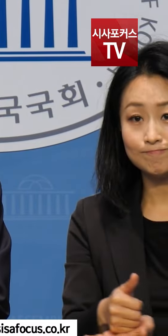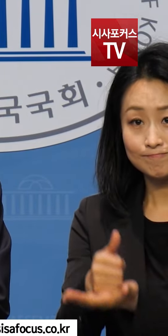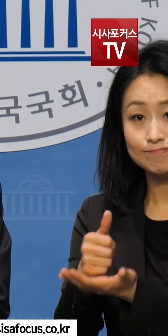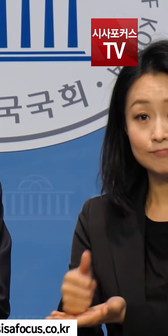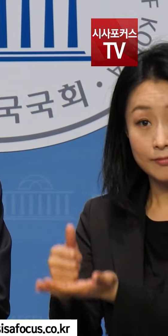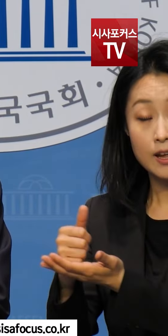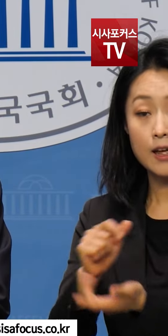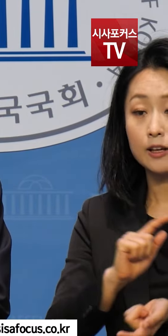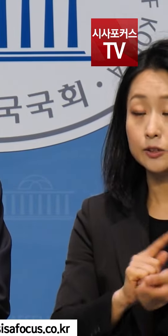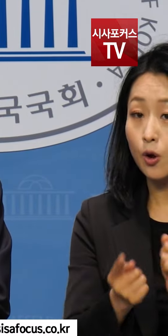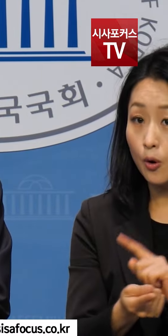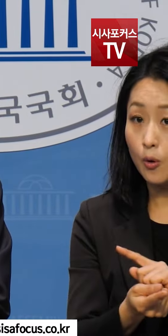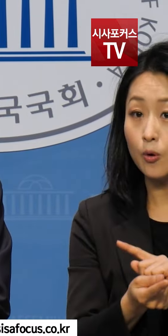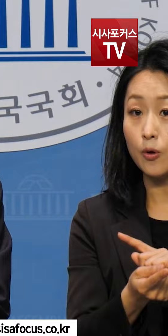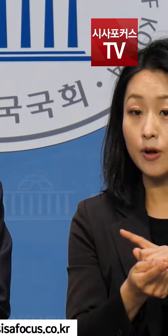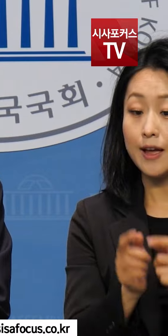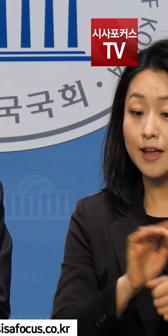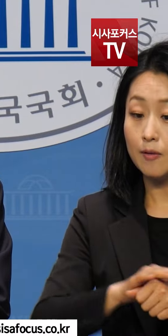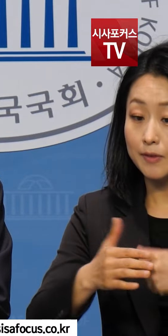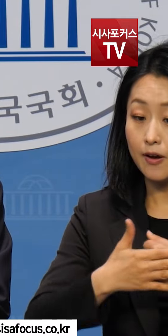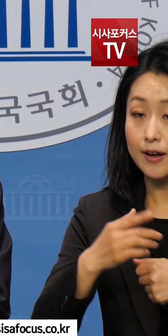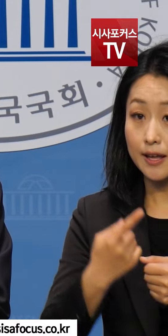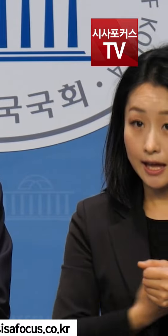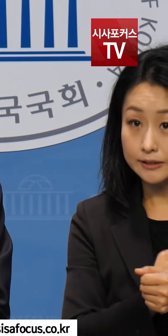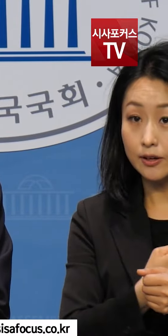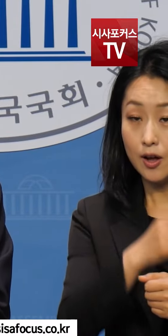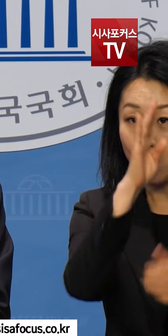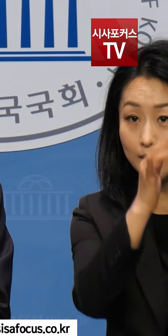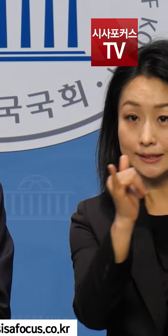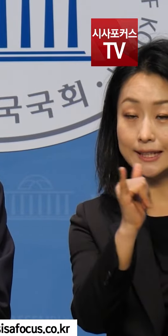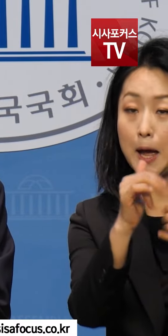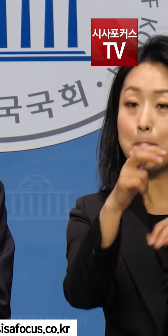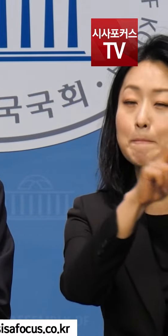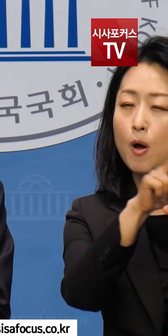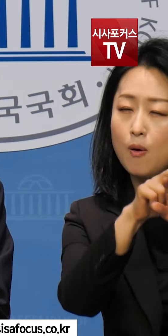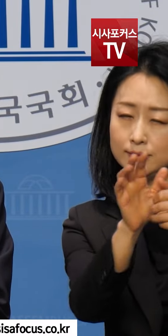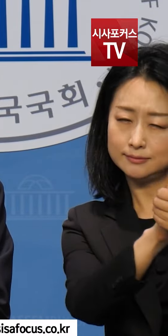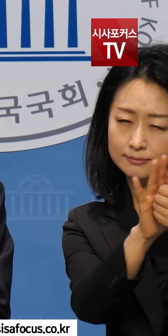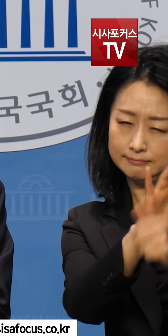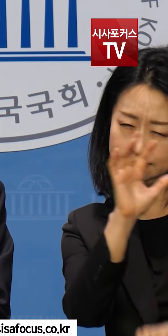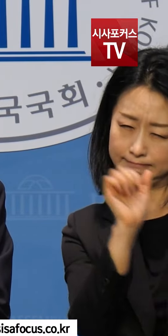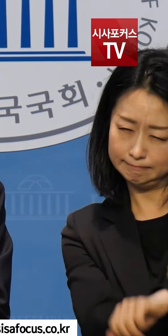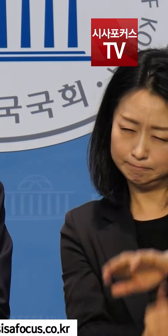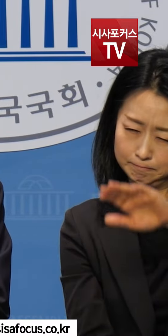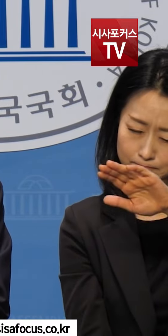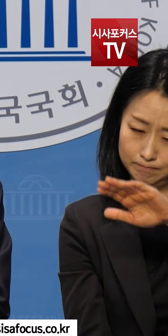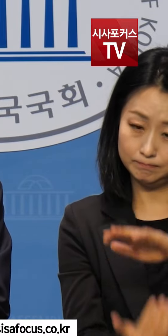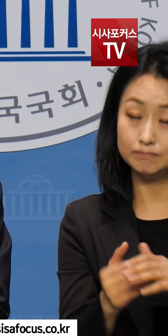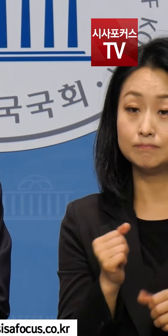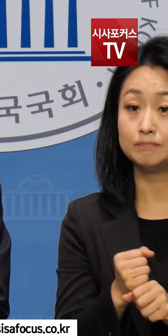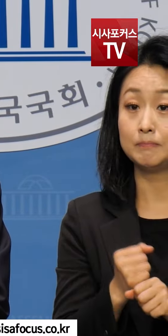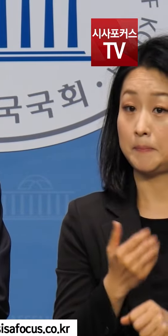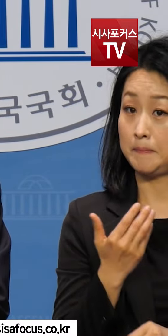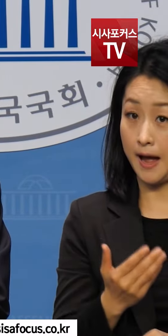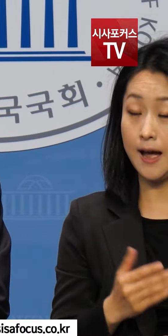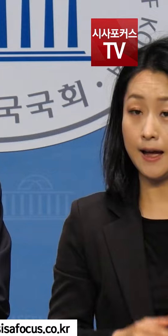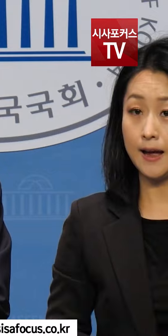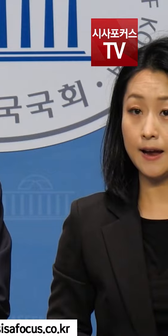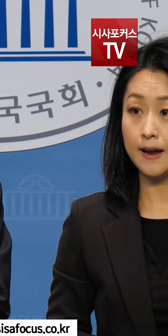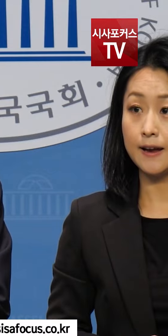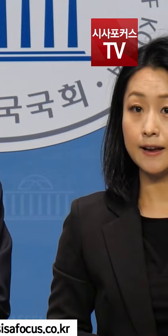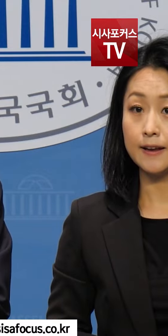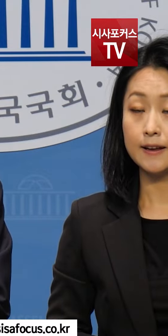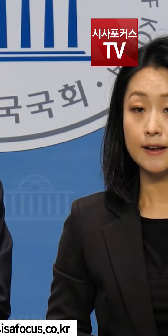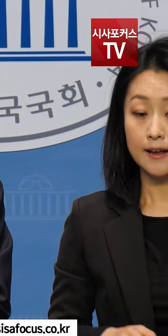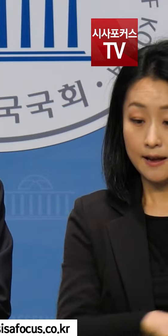보건의료 서비스를 상호협력하며 제공하는 현장이 되리라 기대합니다. 보건의료인의